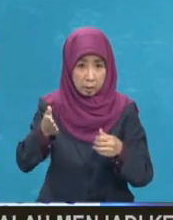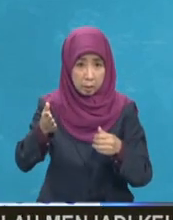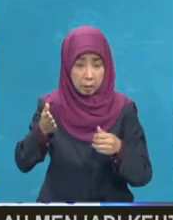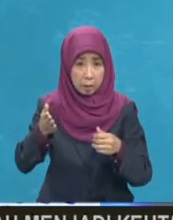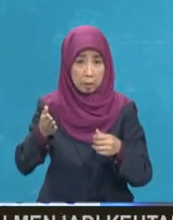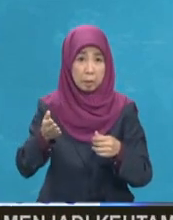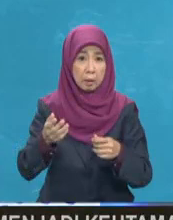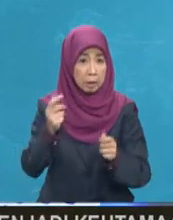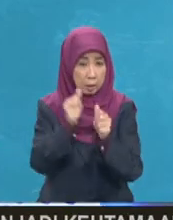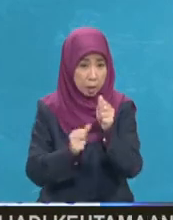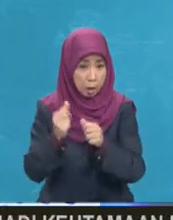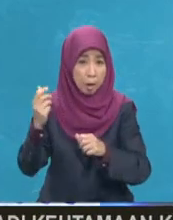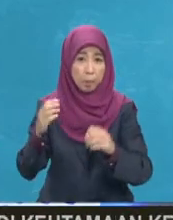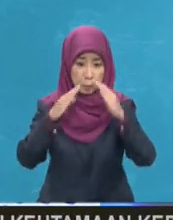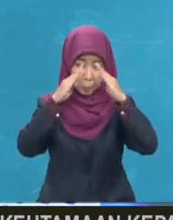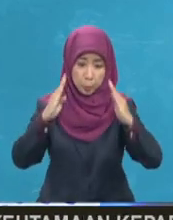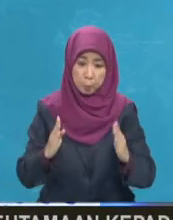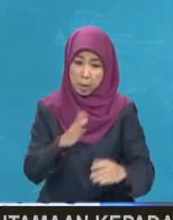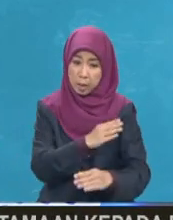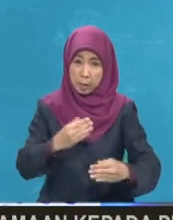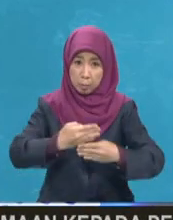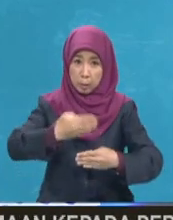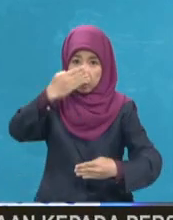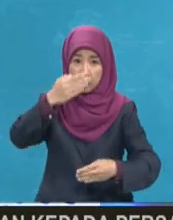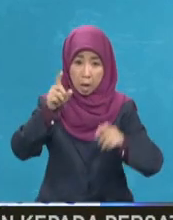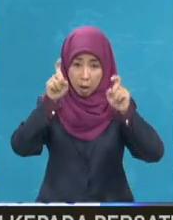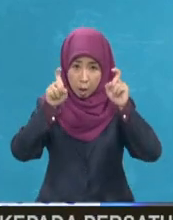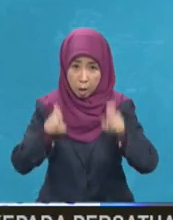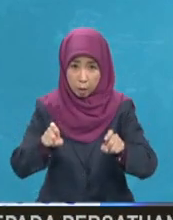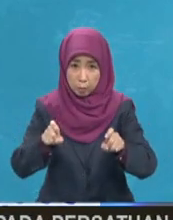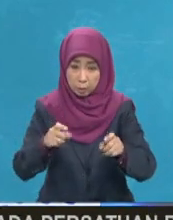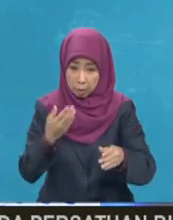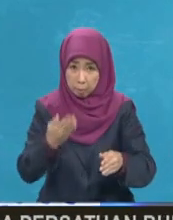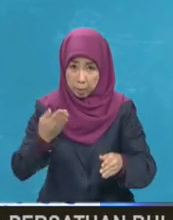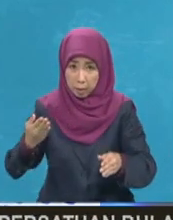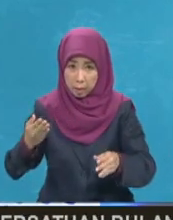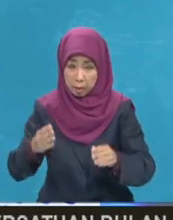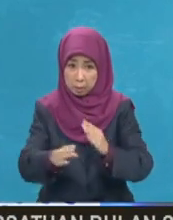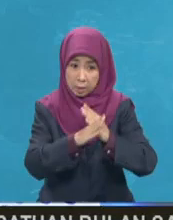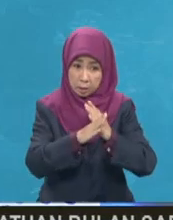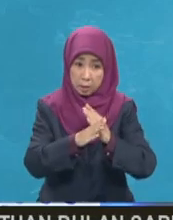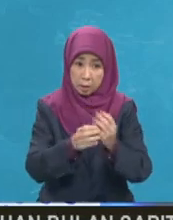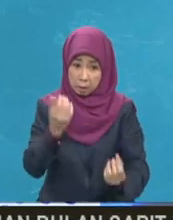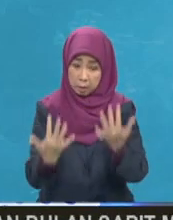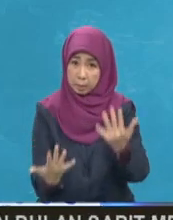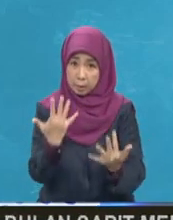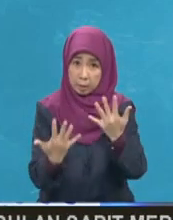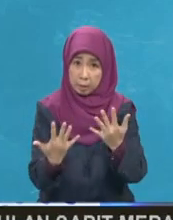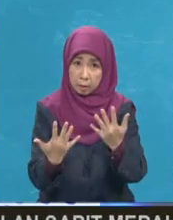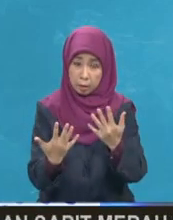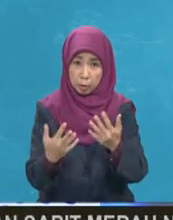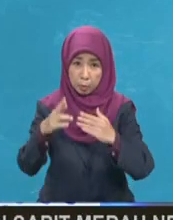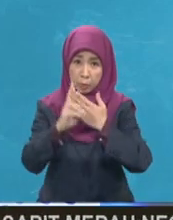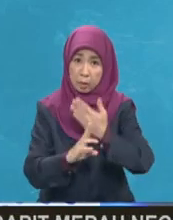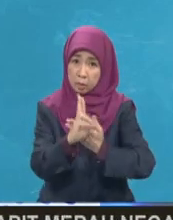sehubungan itu setiap rumah dan bangunan-bangunan harus dilengkapi dengan peralatan pencegahan kebakaran bagian mengurangkan kadar